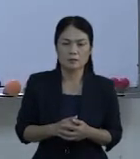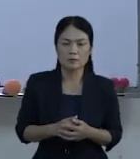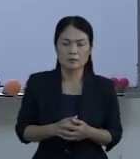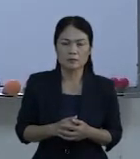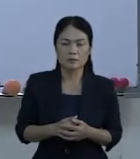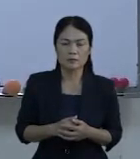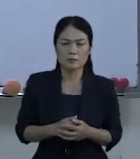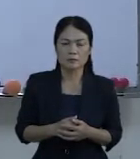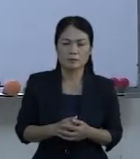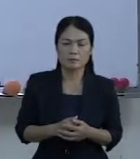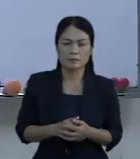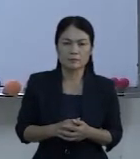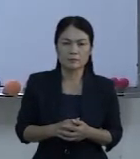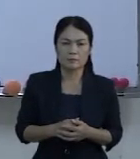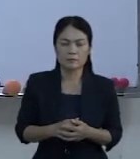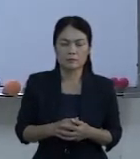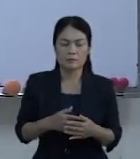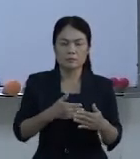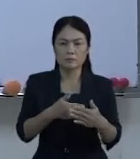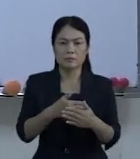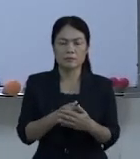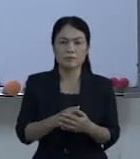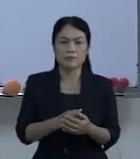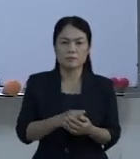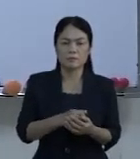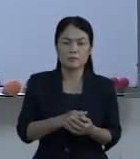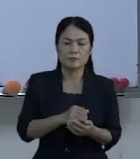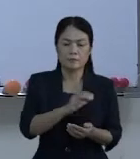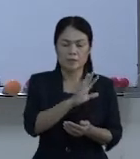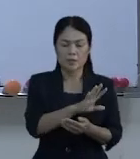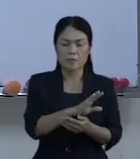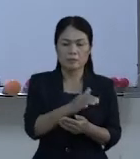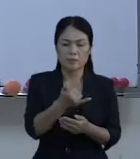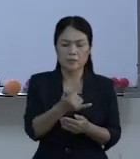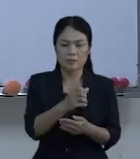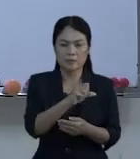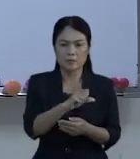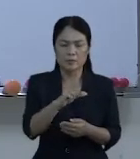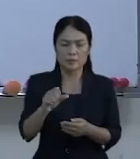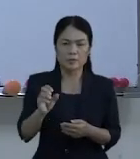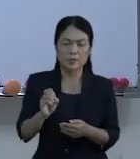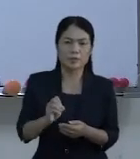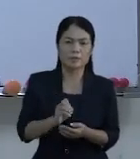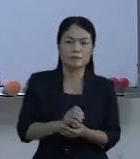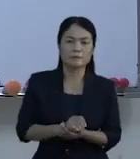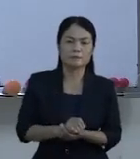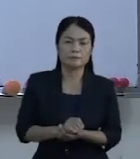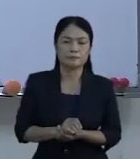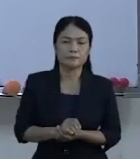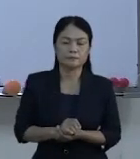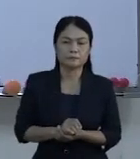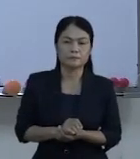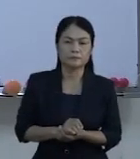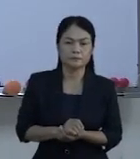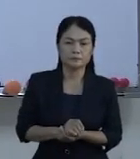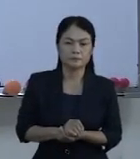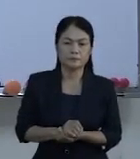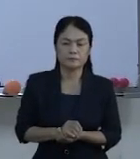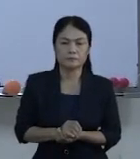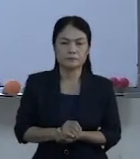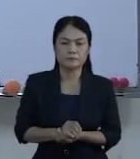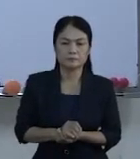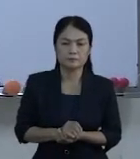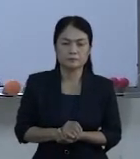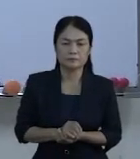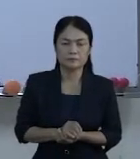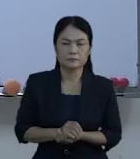vậy nè. Nè, chấn viết nơi chết pram liên phẩm mùi mối sàn. Bà, nói con ná, pram liên phẩm